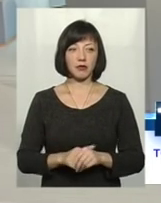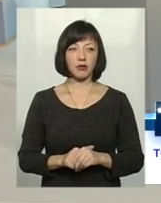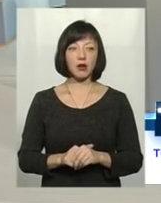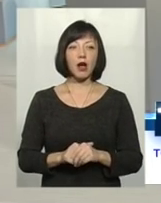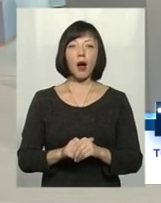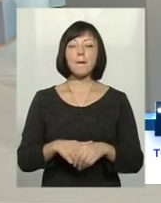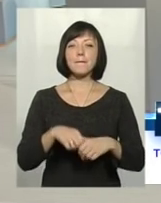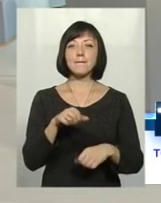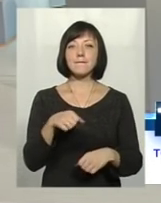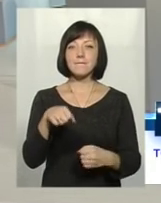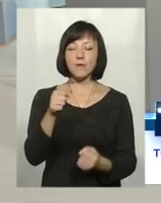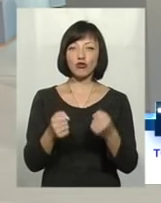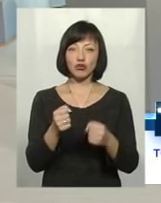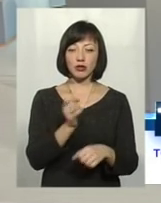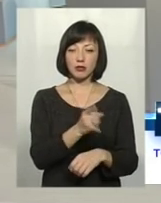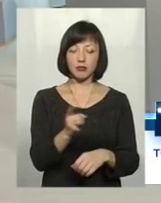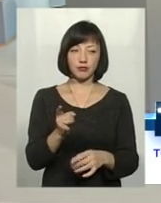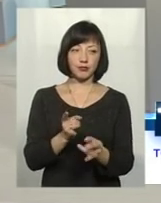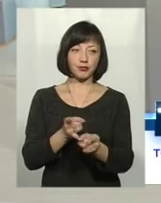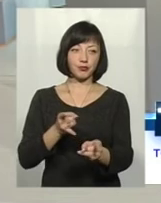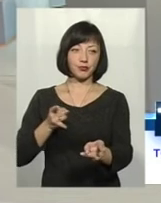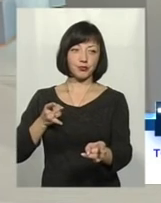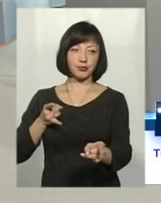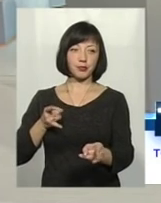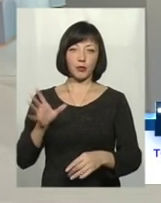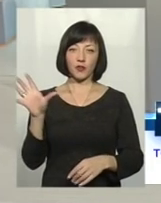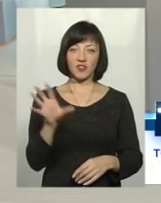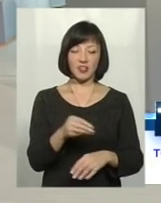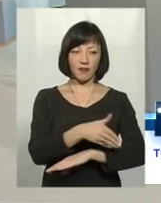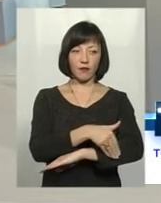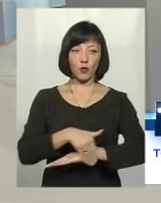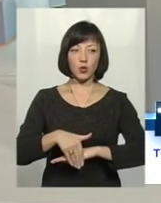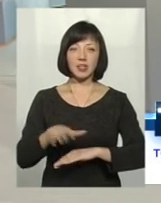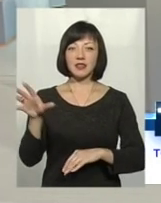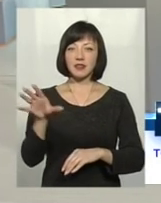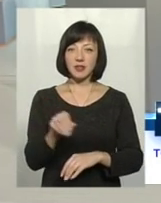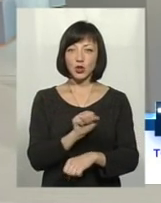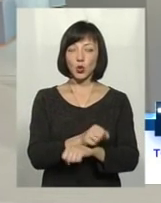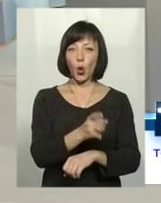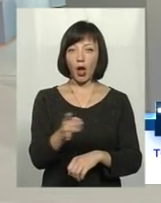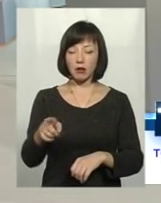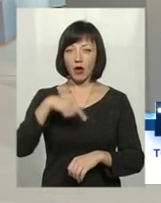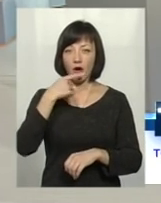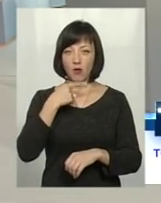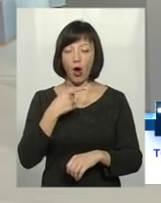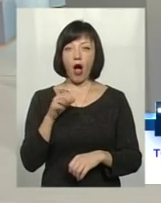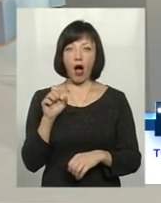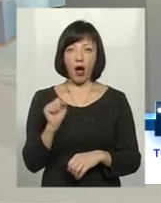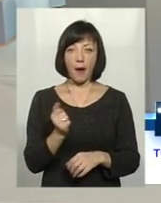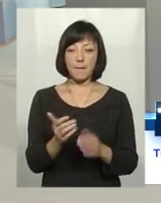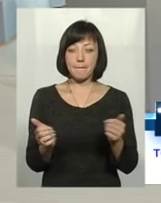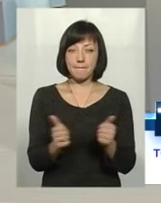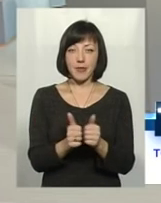Машини стоять в два ряда по всій вулиці. І от за всі стоянки балакають. А